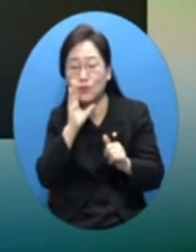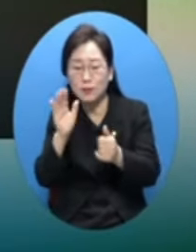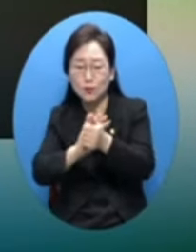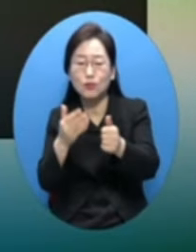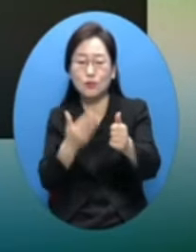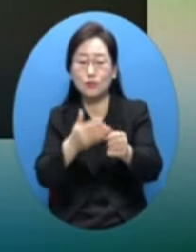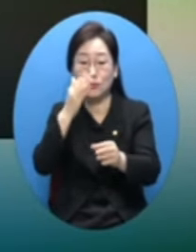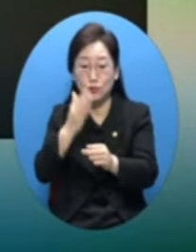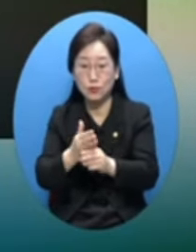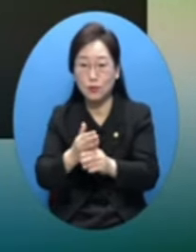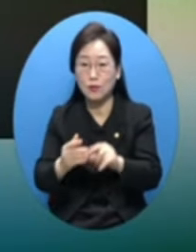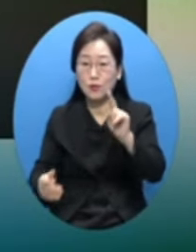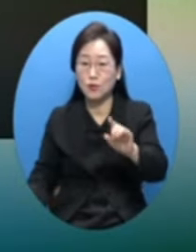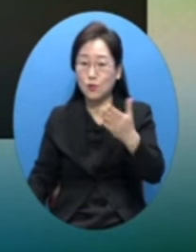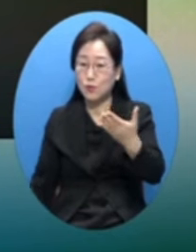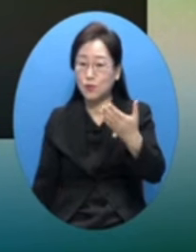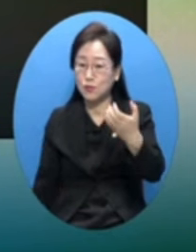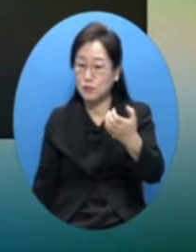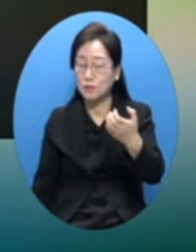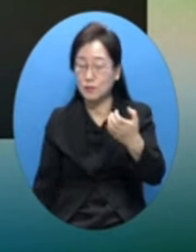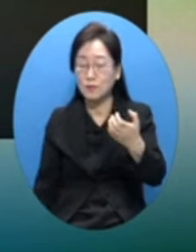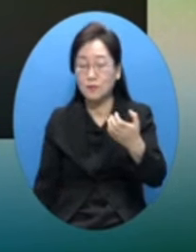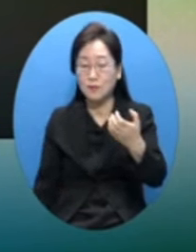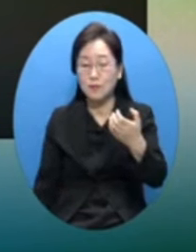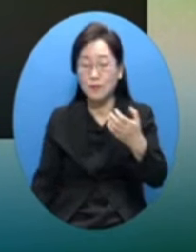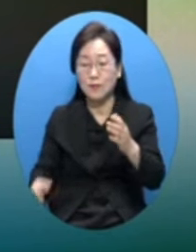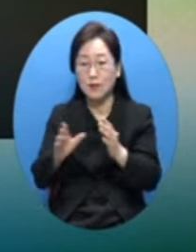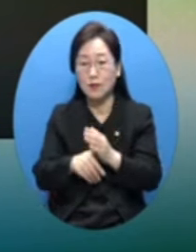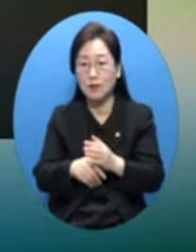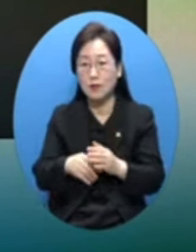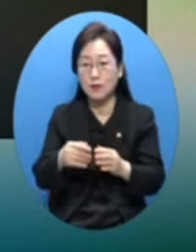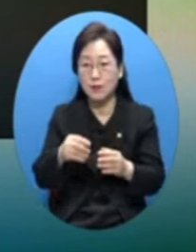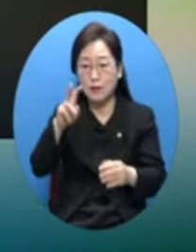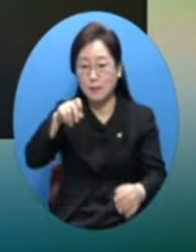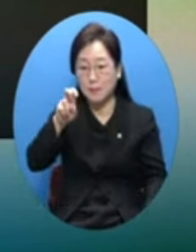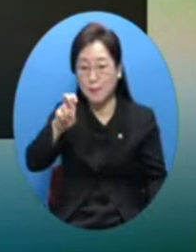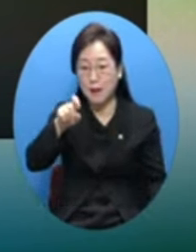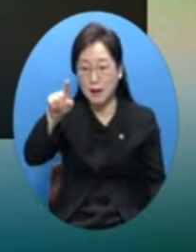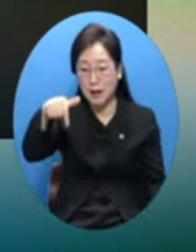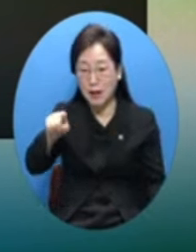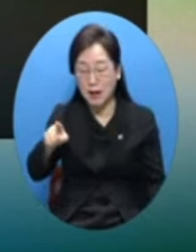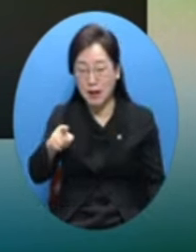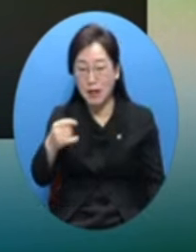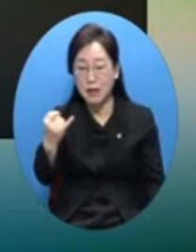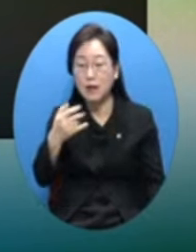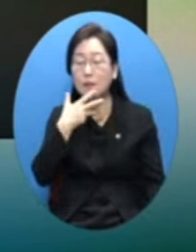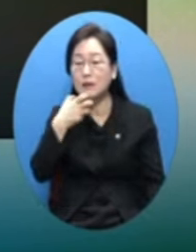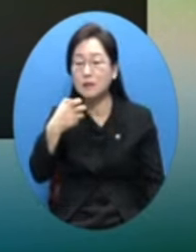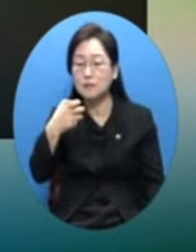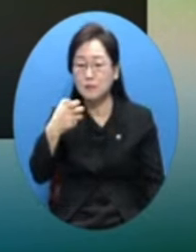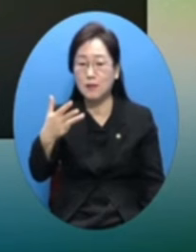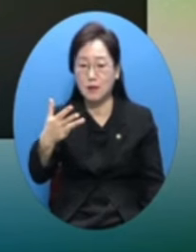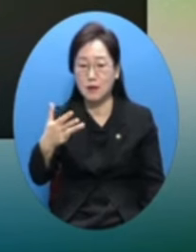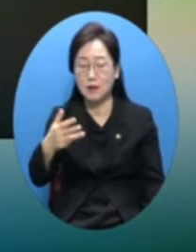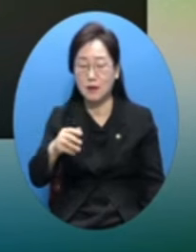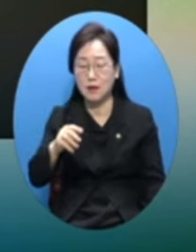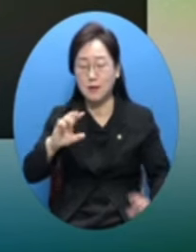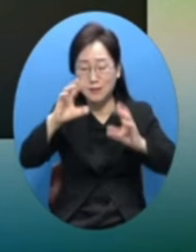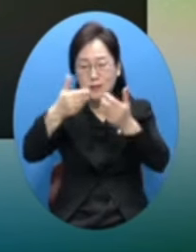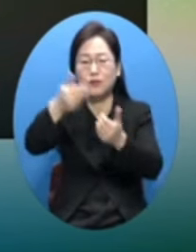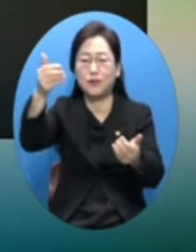마가렛 피사렉이 88세를 일기로 먼저 세상을 떠나고 세상을 떠나면서 자기 시신을